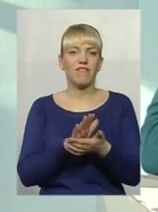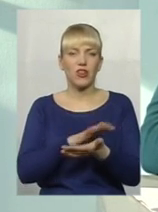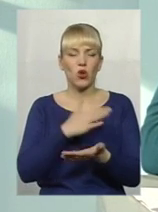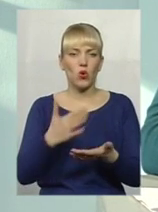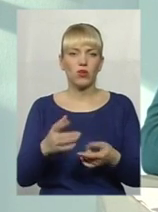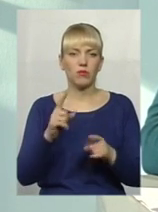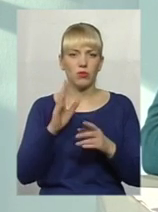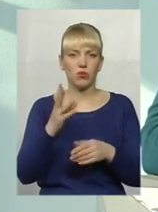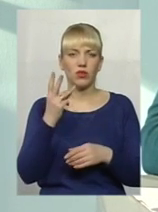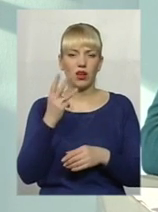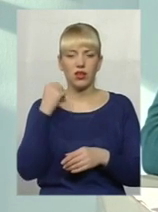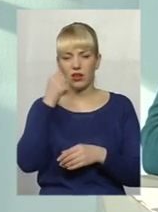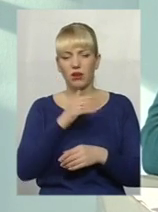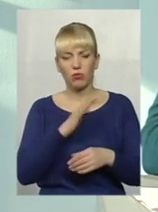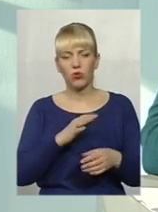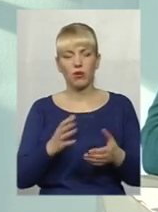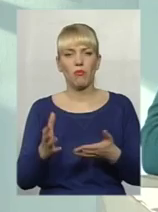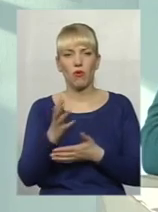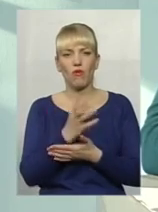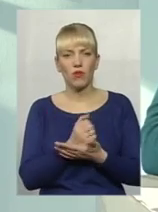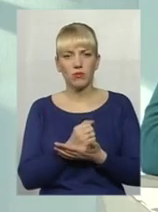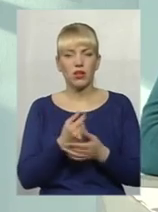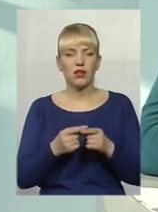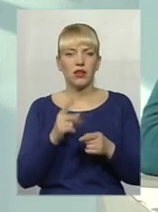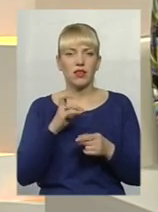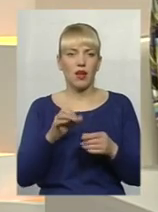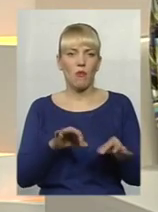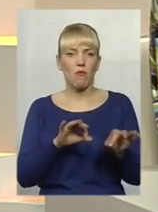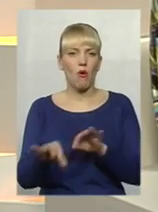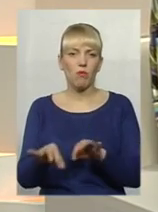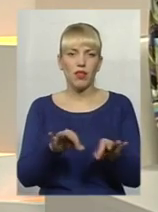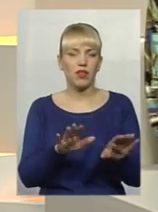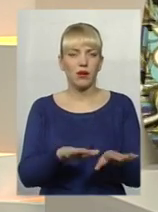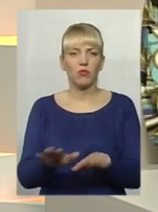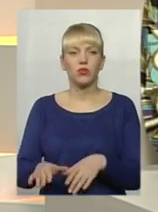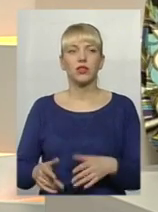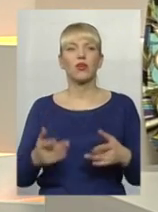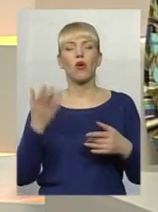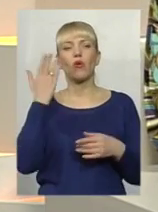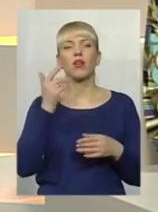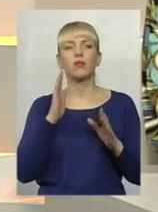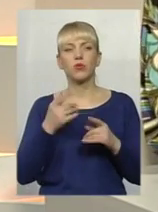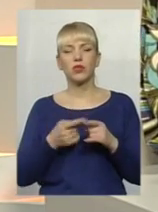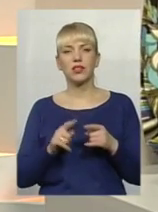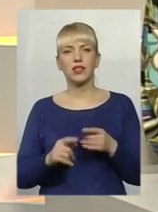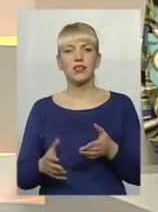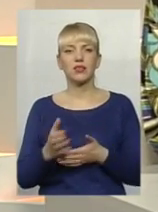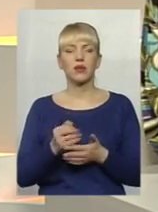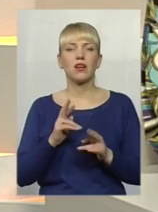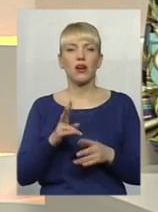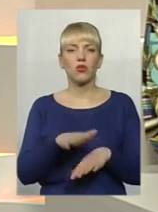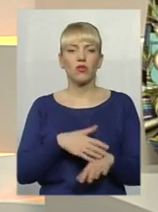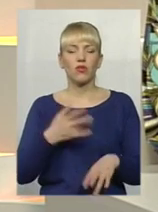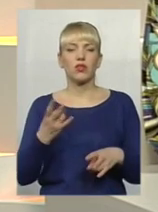знову проводити такий збір на мобільних пунктах. Власне, коли відбуватиметься цей збір, як довго треба чекати,